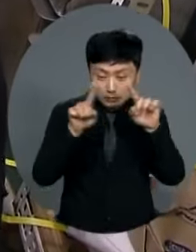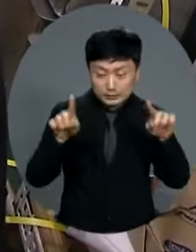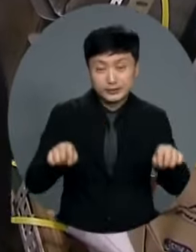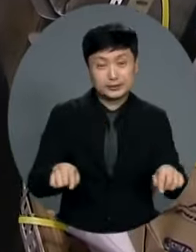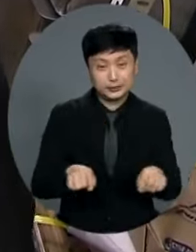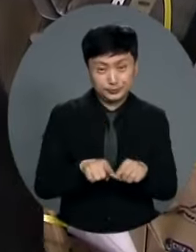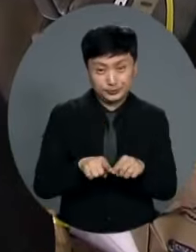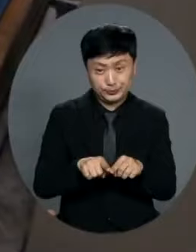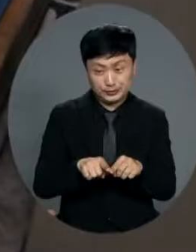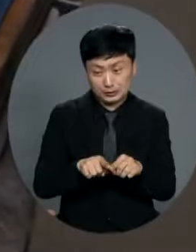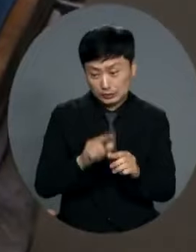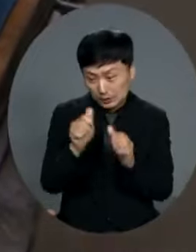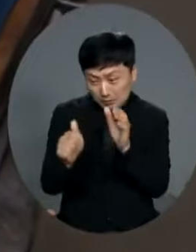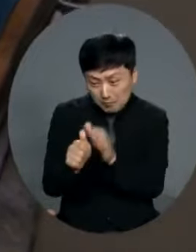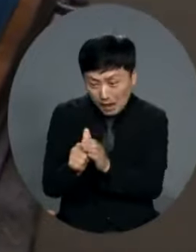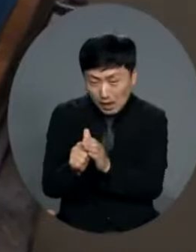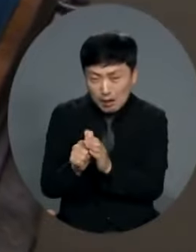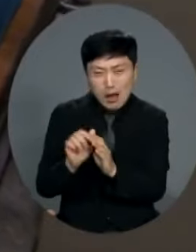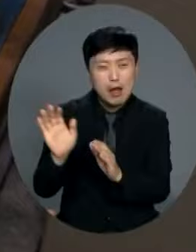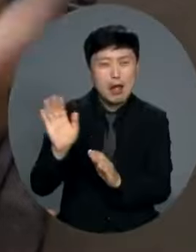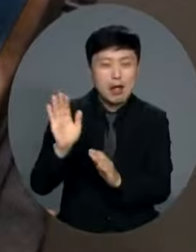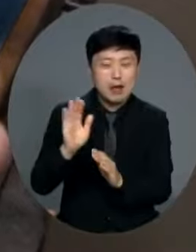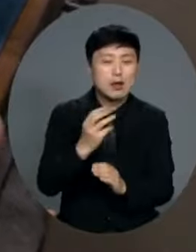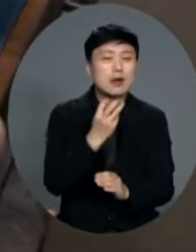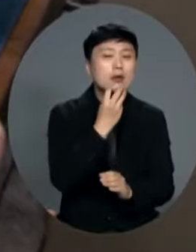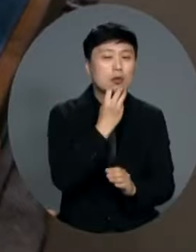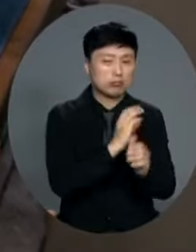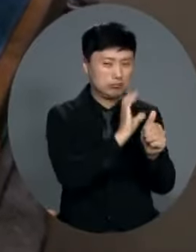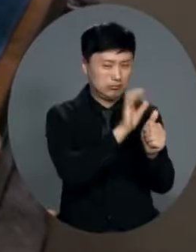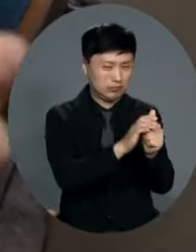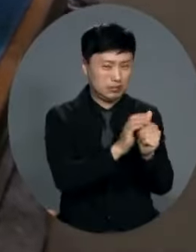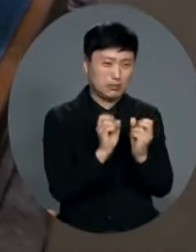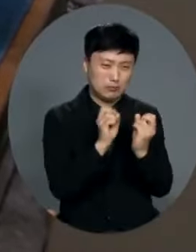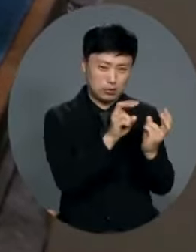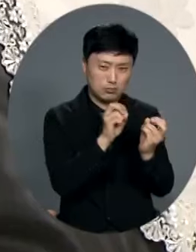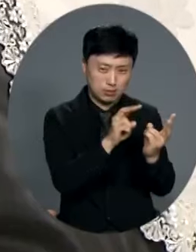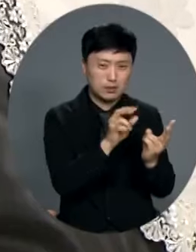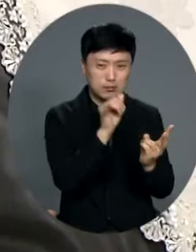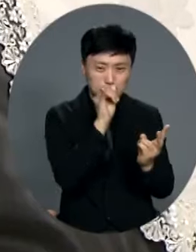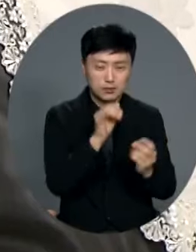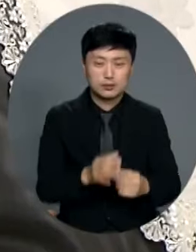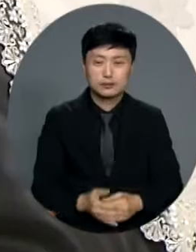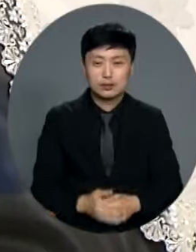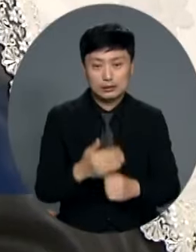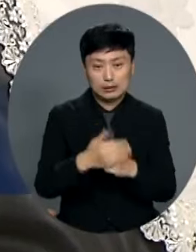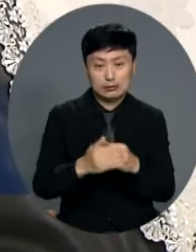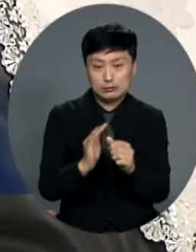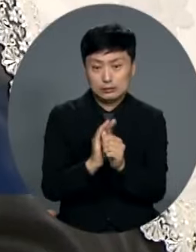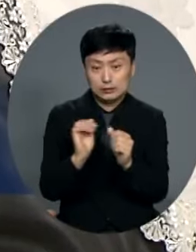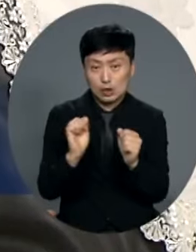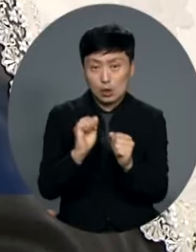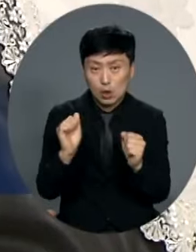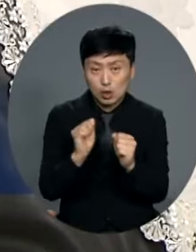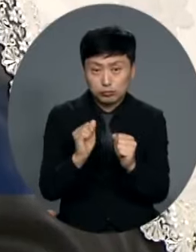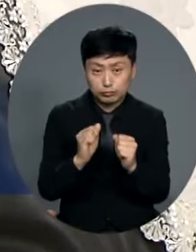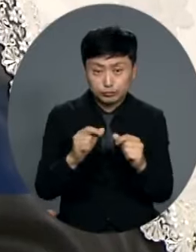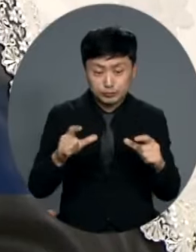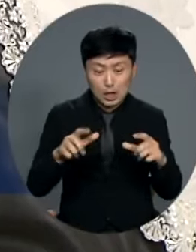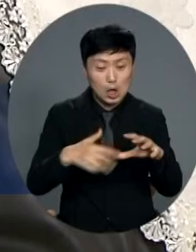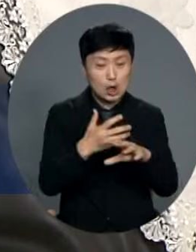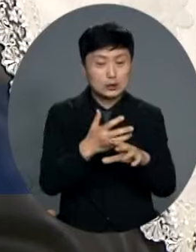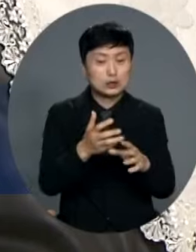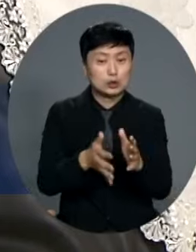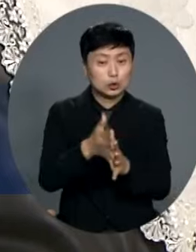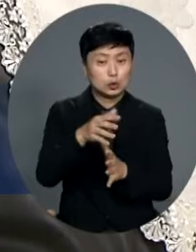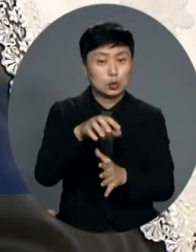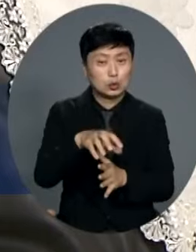지역에 맡기기보다는 수도권 인쇄소를 선호하는 경향마저 있습니다. 대구 경북에 있는 혁신 도시들에 있는 인쇄